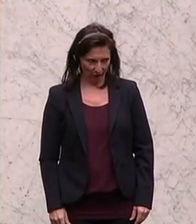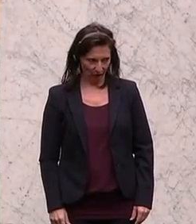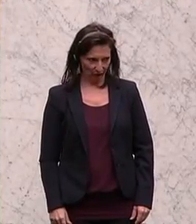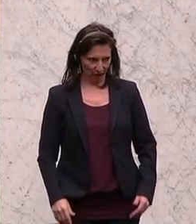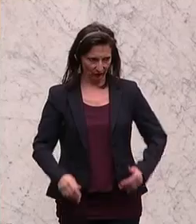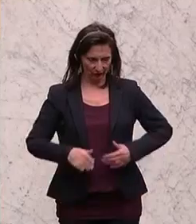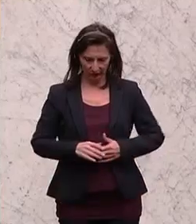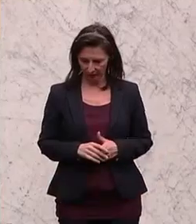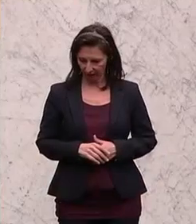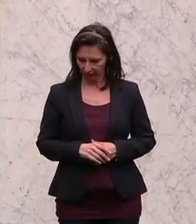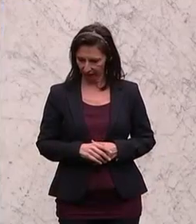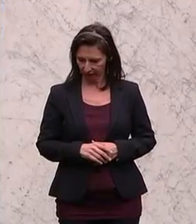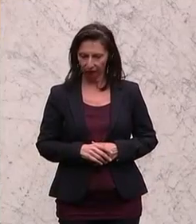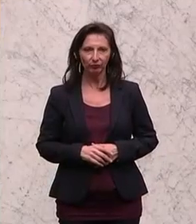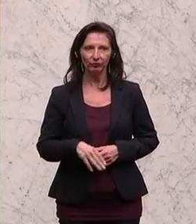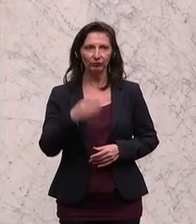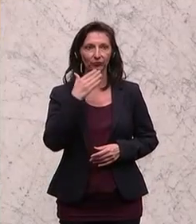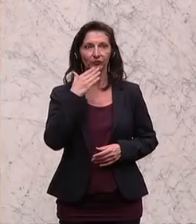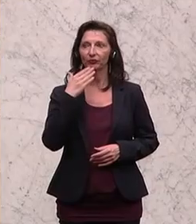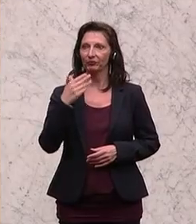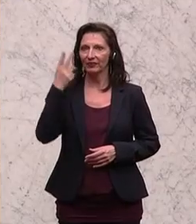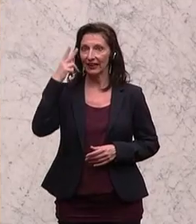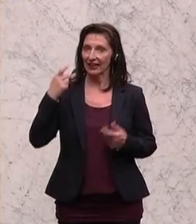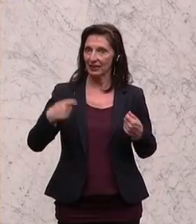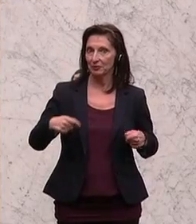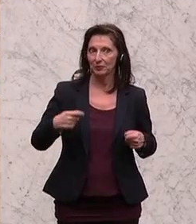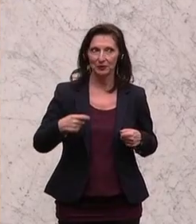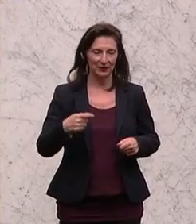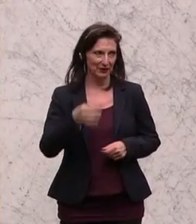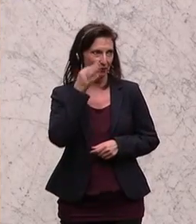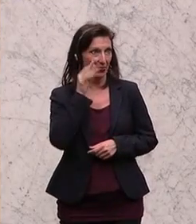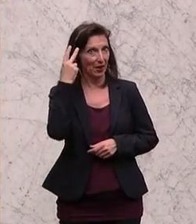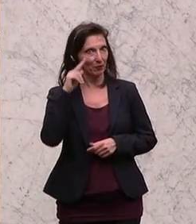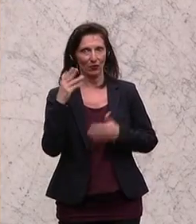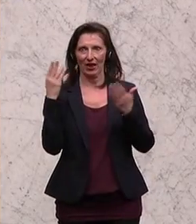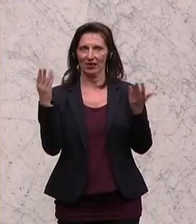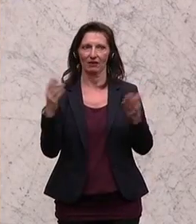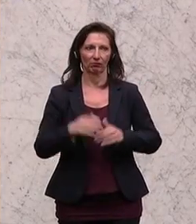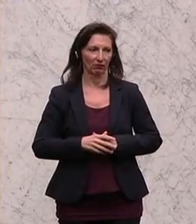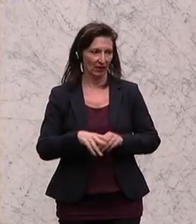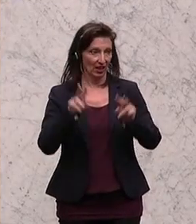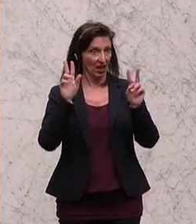nun auch die Zuseherinnen und Zuseher, die sich von ORF 2 auf ORF 3 zugeschaltet haben.